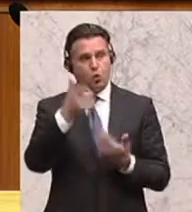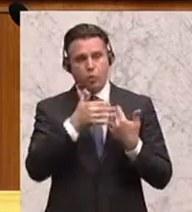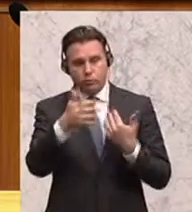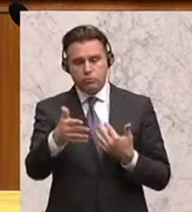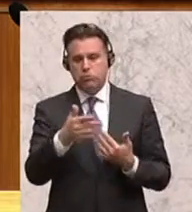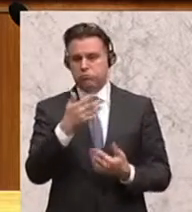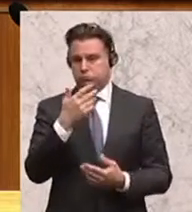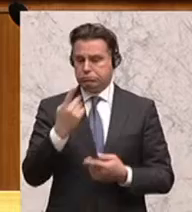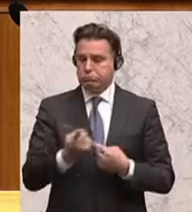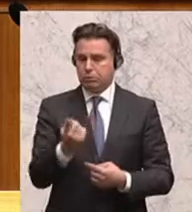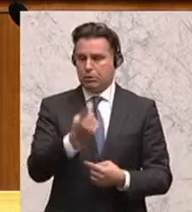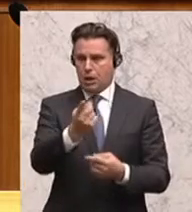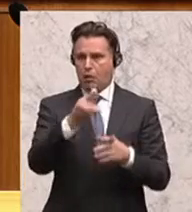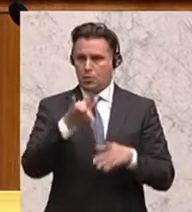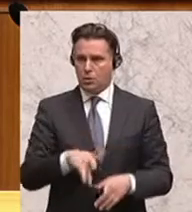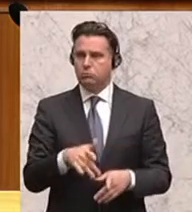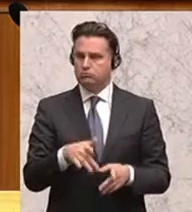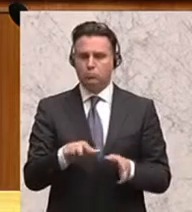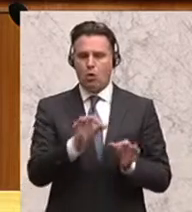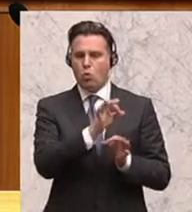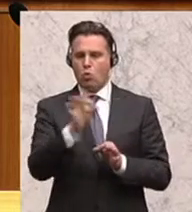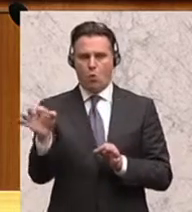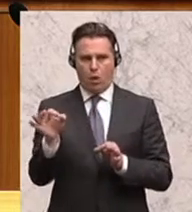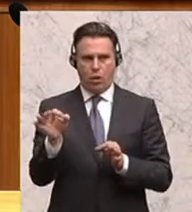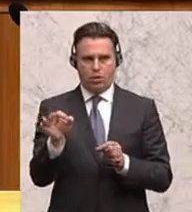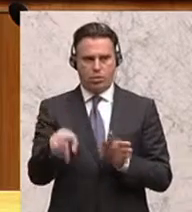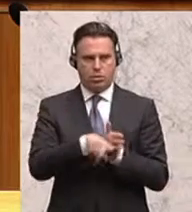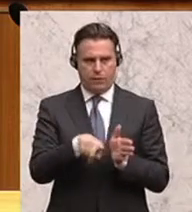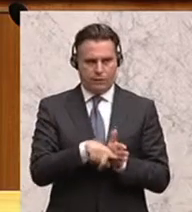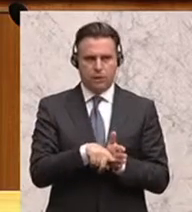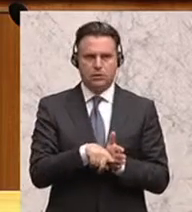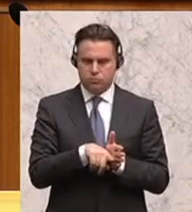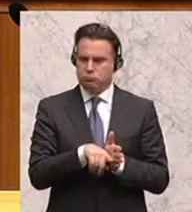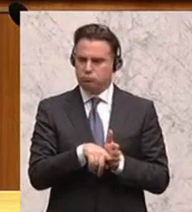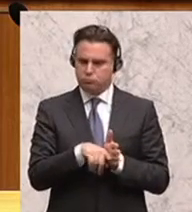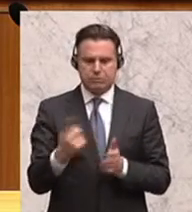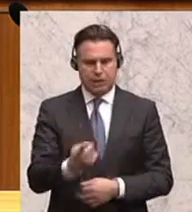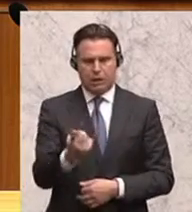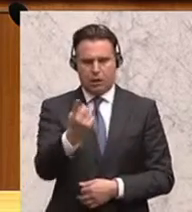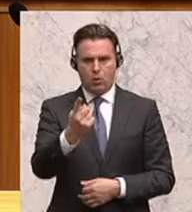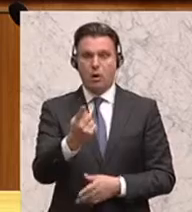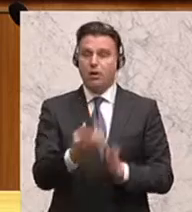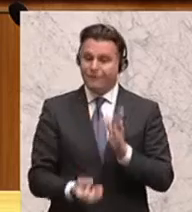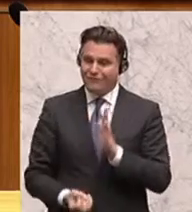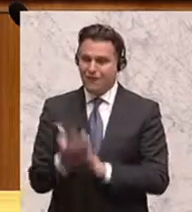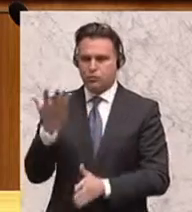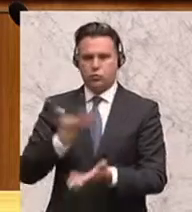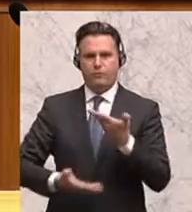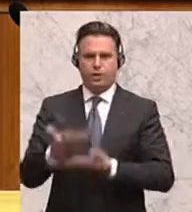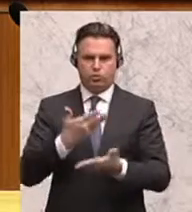ein nachhaltiges strukturelles nulldefizit wir wollen ein nachhaltiges wirtschaftswachstum